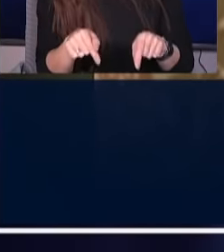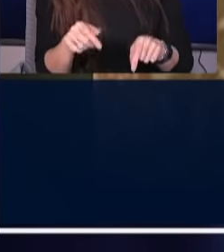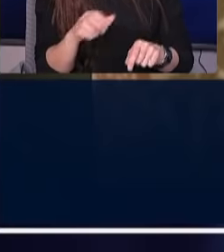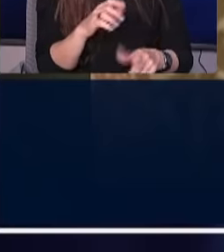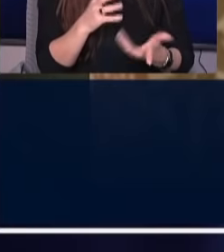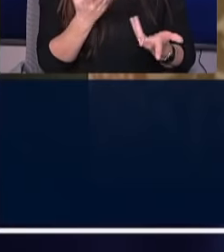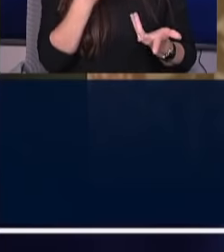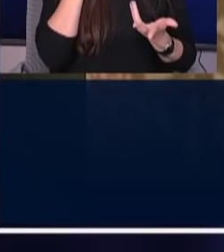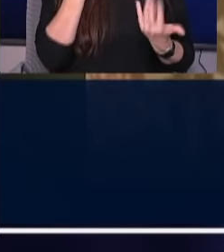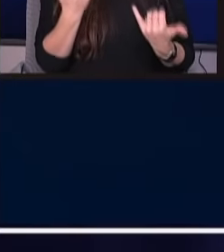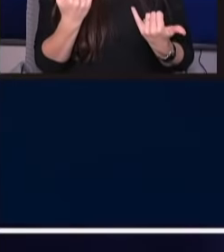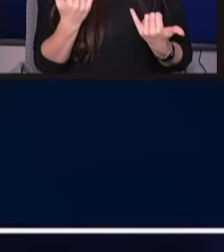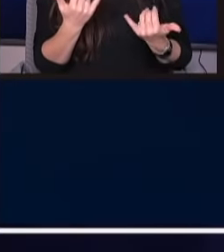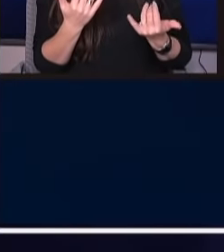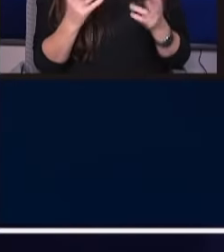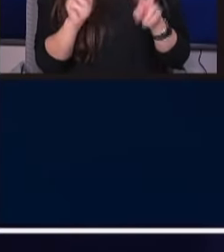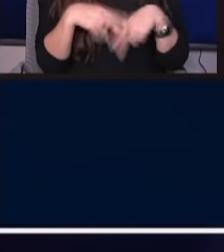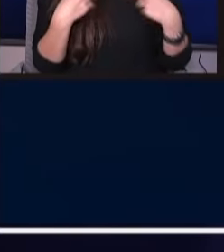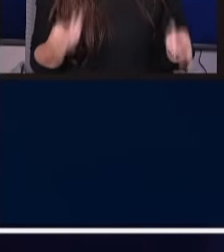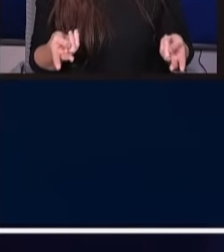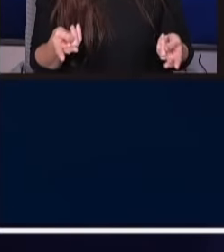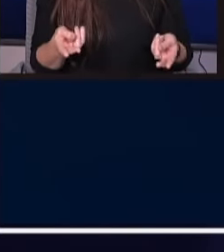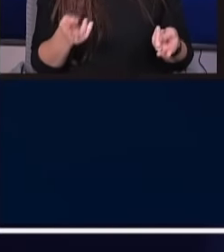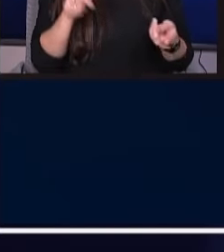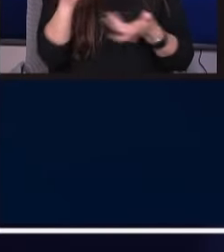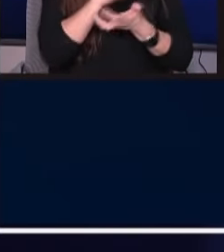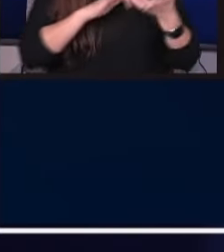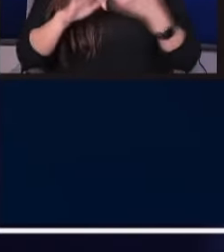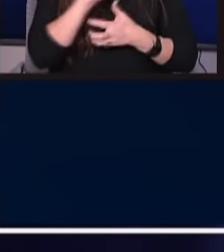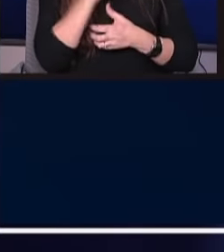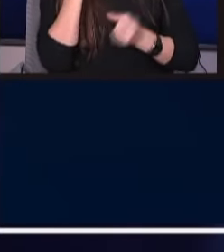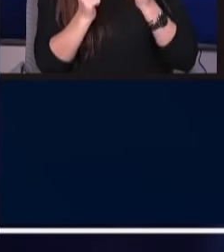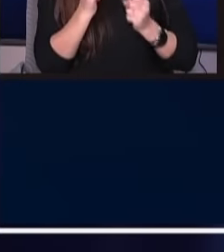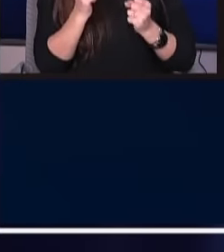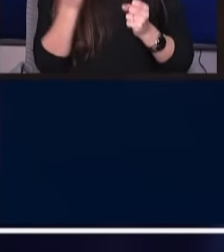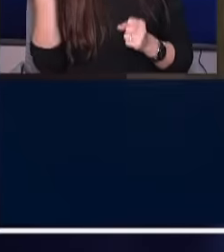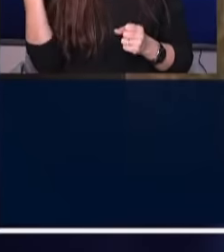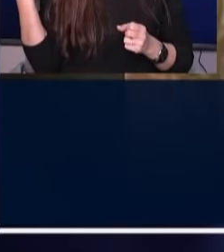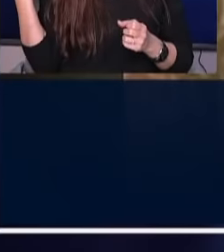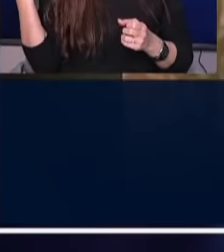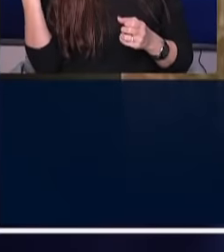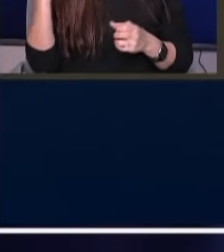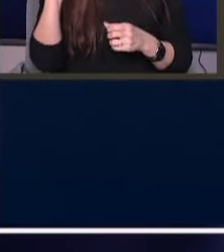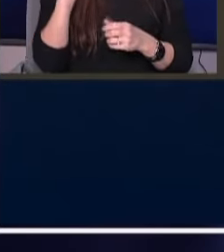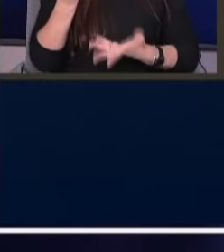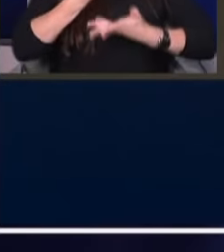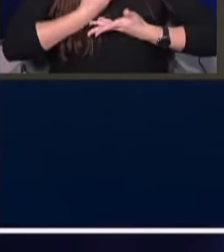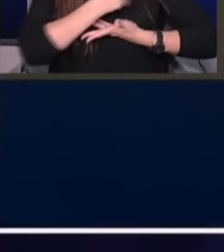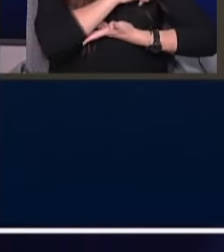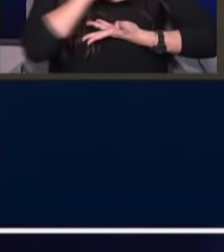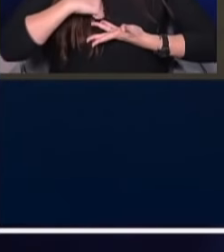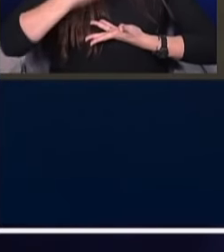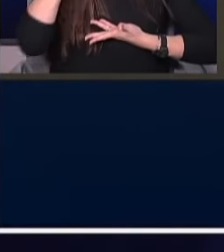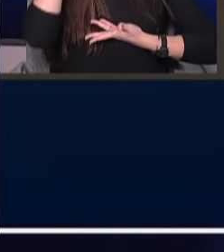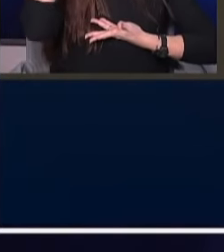נראה כרגע כל כך אפשרי. אלה המהומות הקשות ביותר מאז קיבלה קזחסטן עצמאות לפני 30